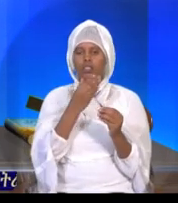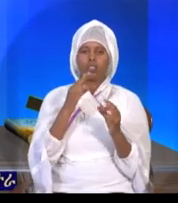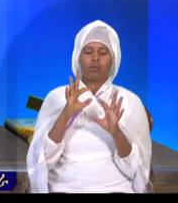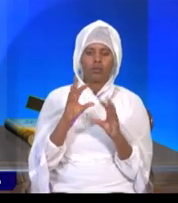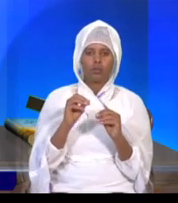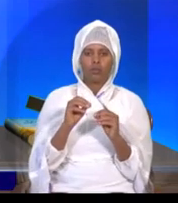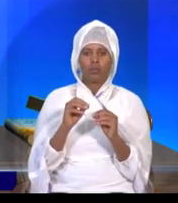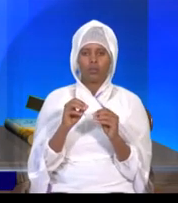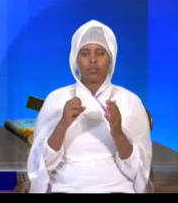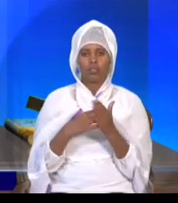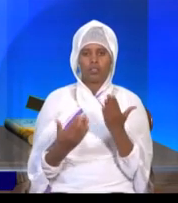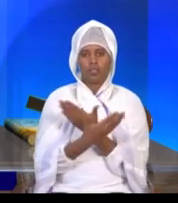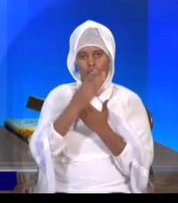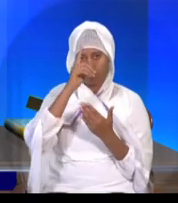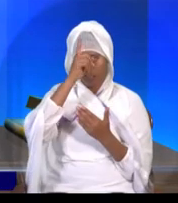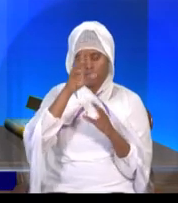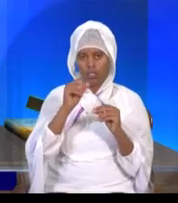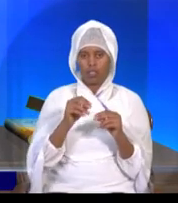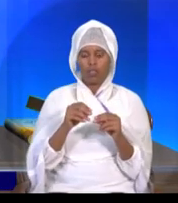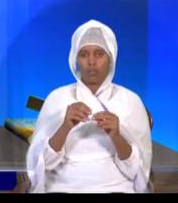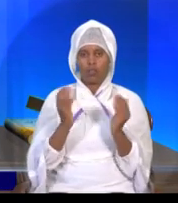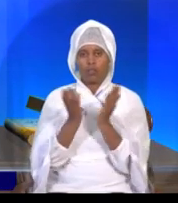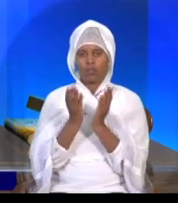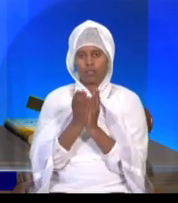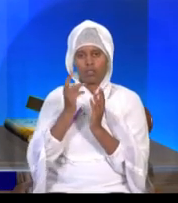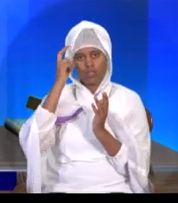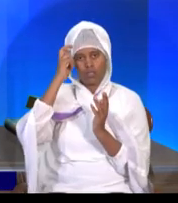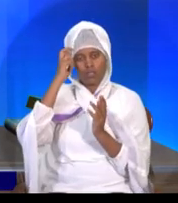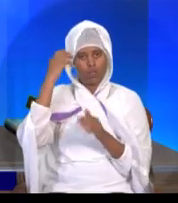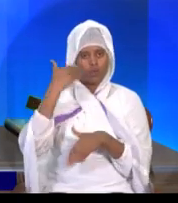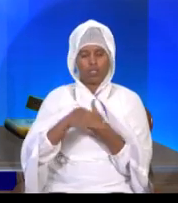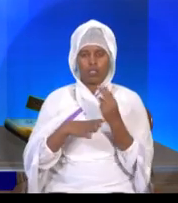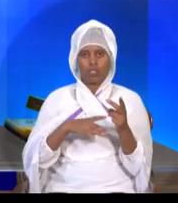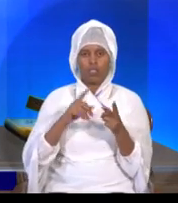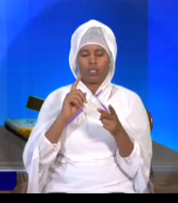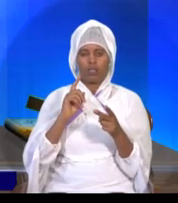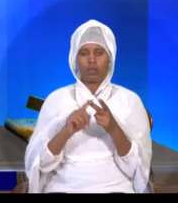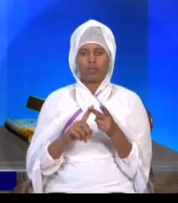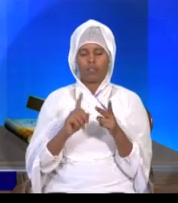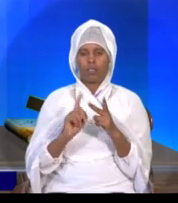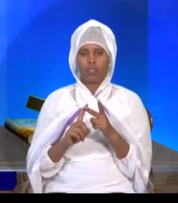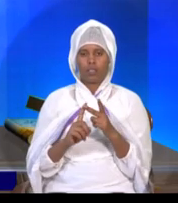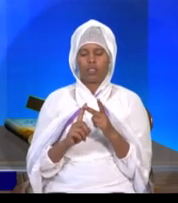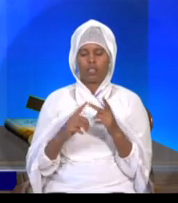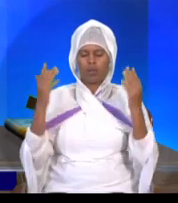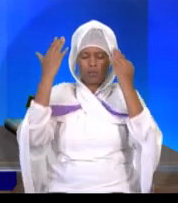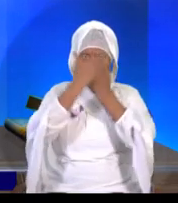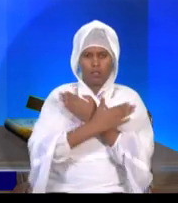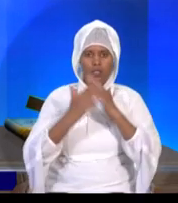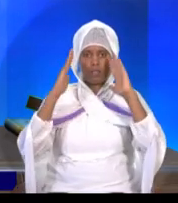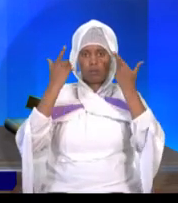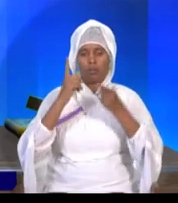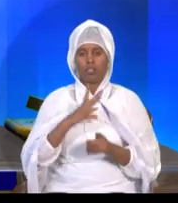مسئيرو خميو تلزي فلتناينا إلنا تمرت النصحة ترقو مرئينايو تخال أي